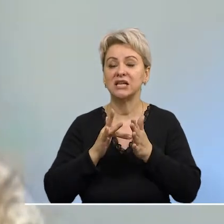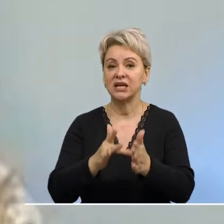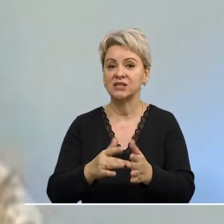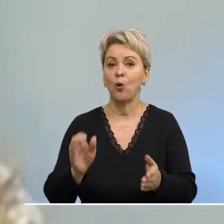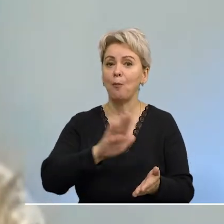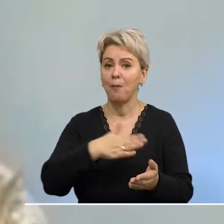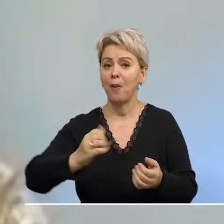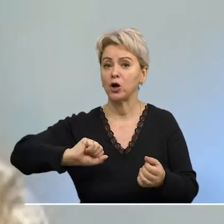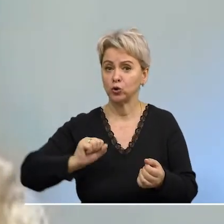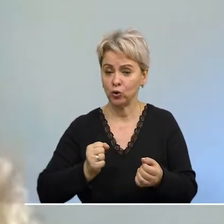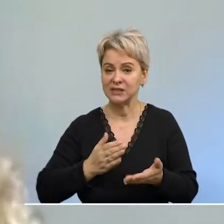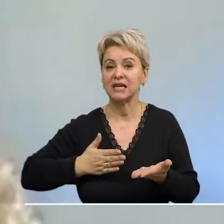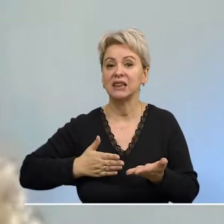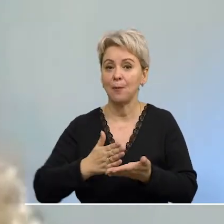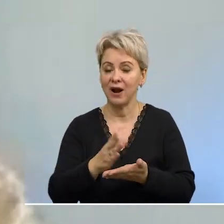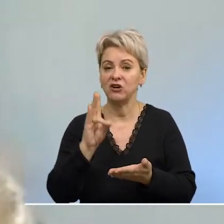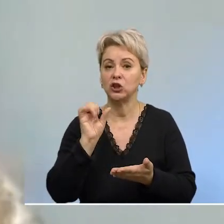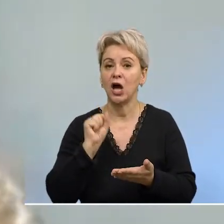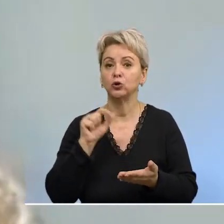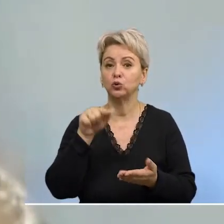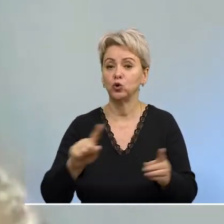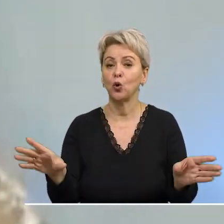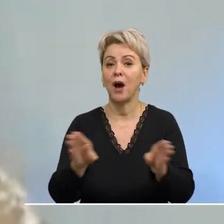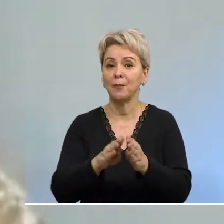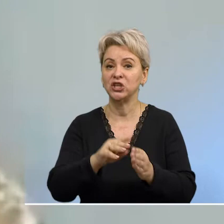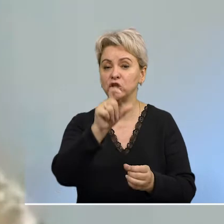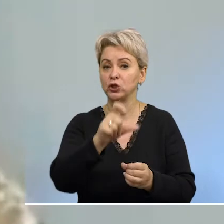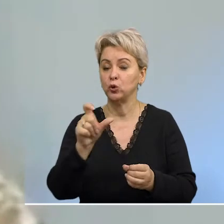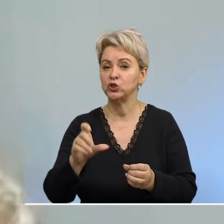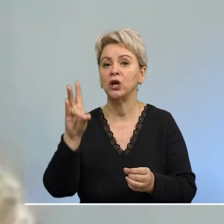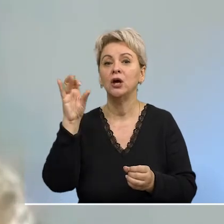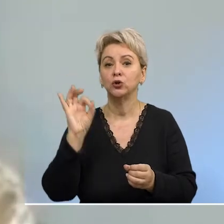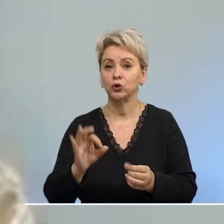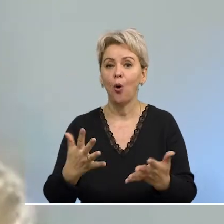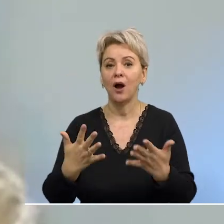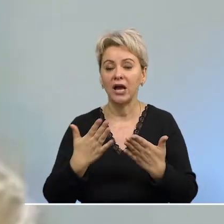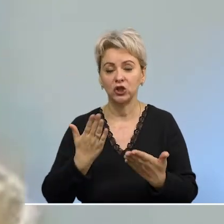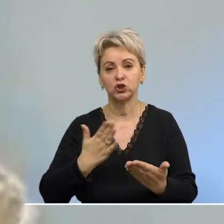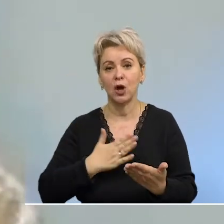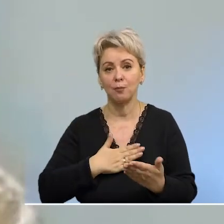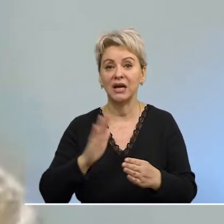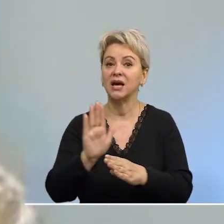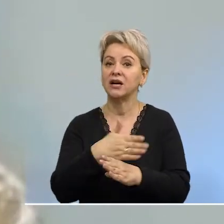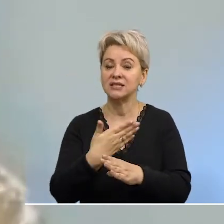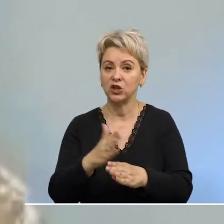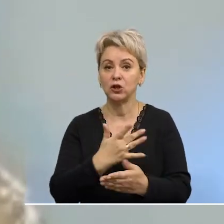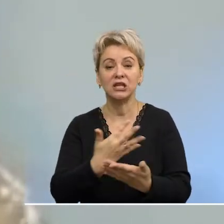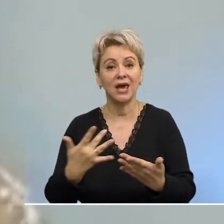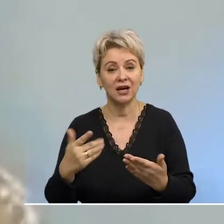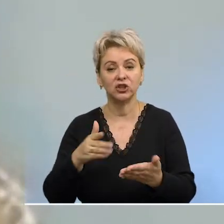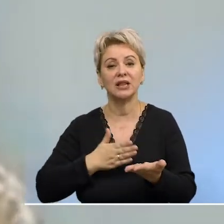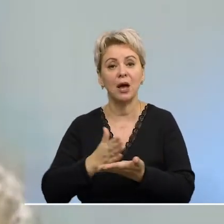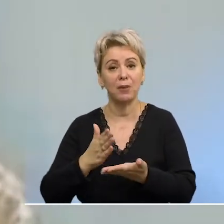экскурсии партнерские и направлены на то, чтобы объединить людей. Но, конечно, мы разделяем